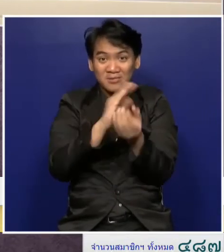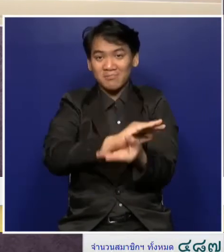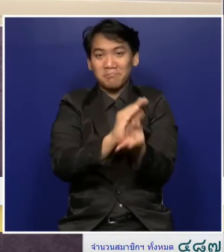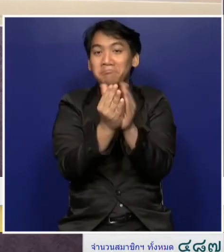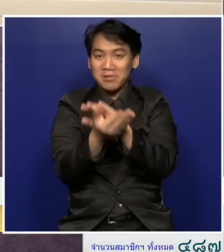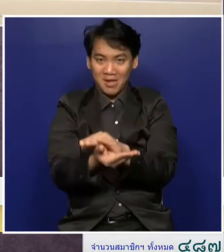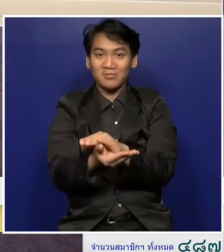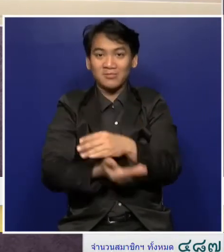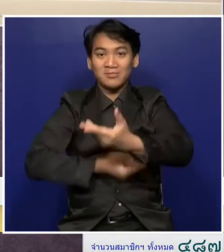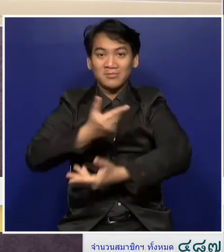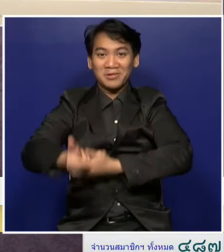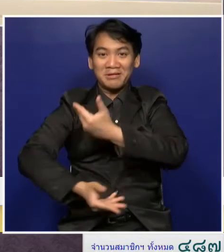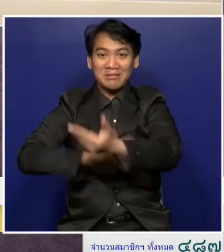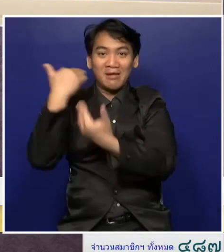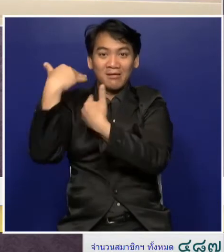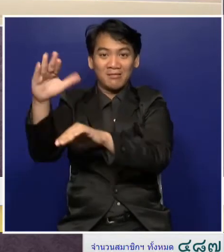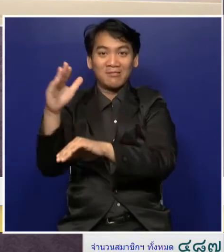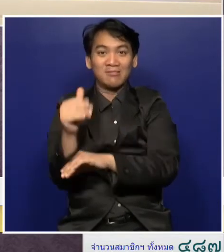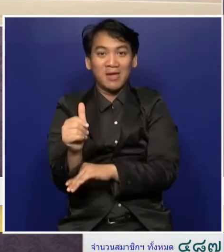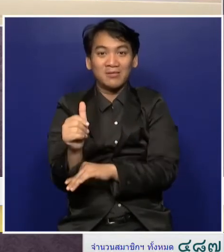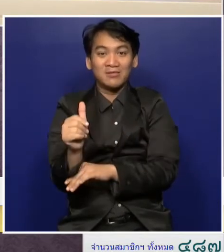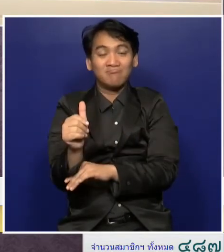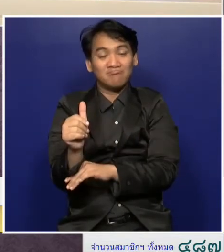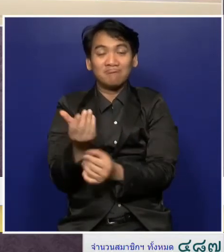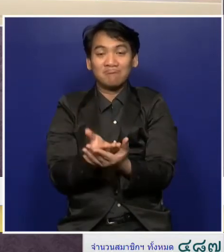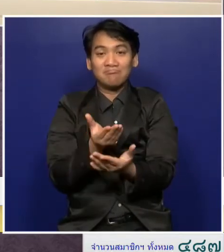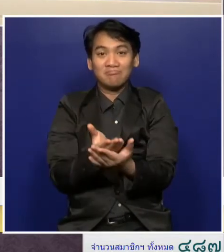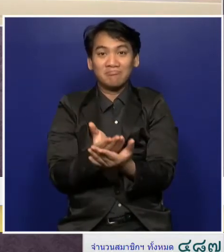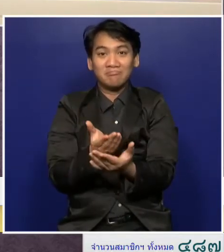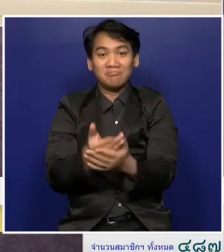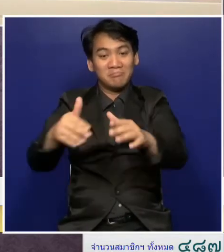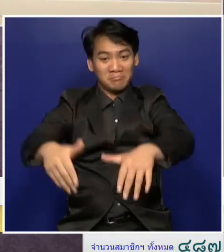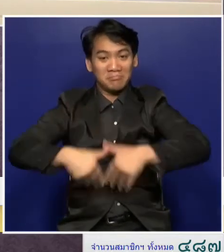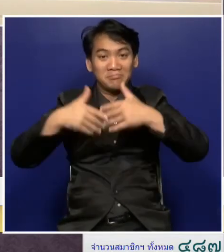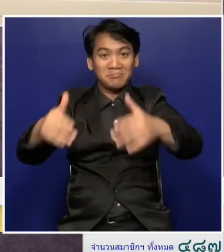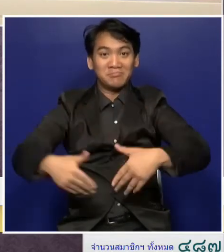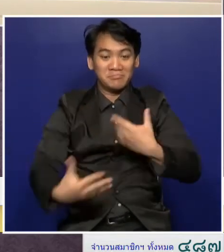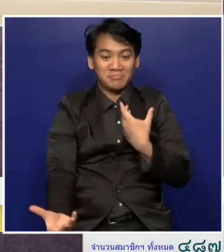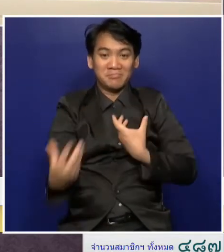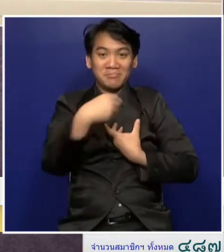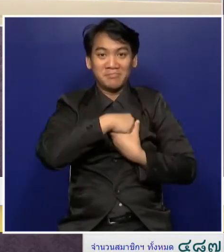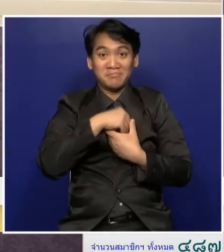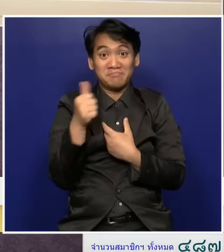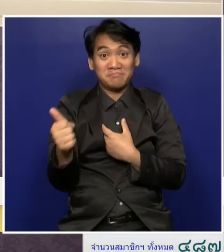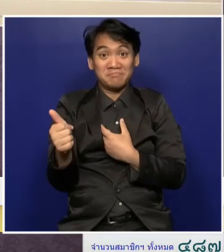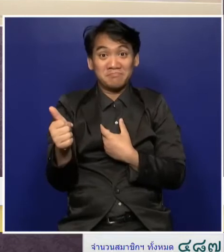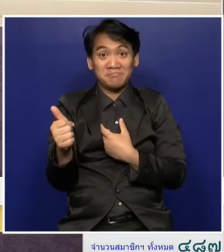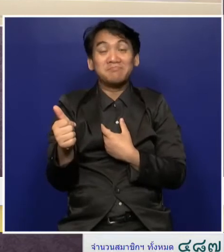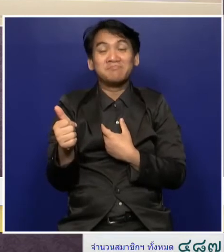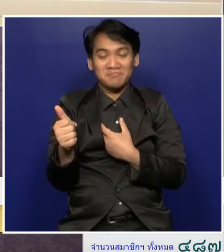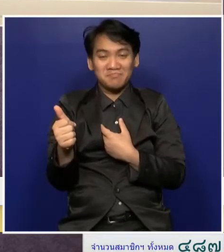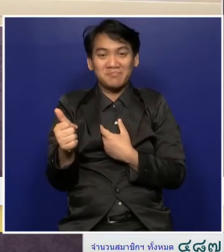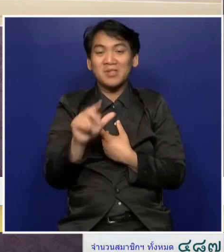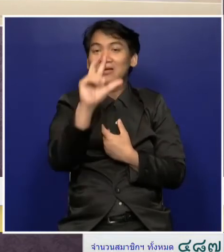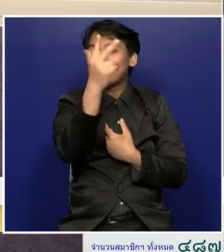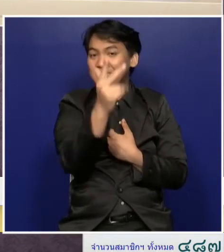ปฏกิจตัวนี้ม illuminatedขอมหาศาลครักันชากัชงกัท่อมกันชาและกันชงใช